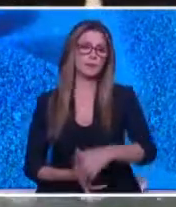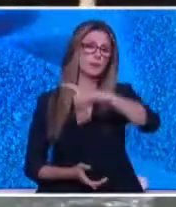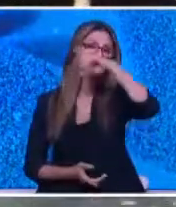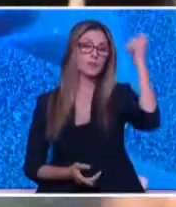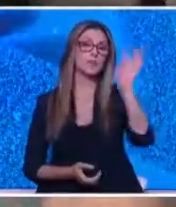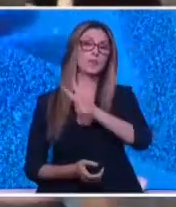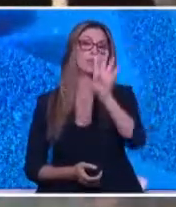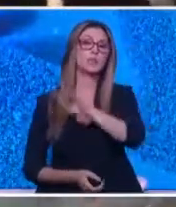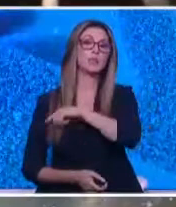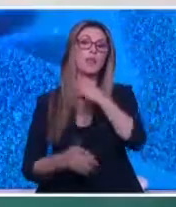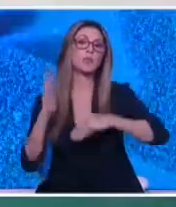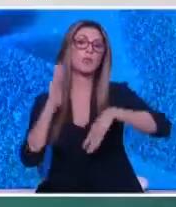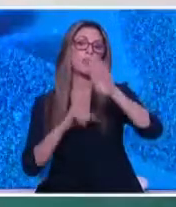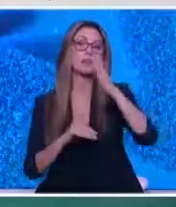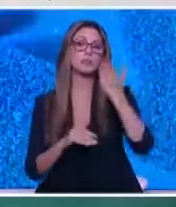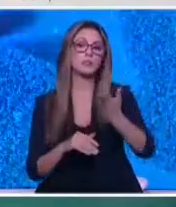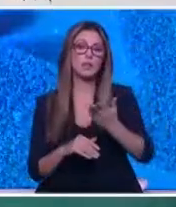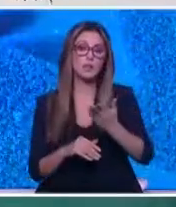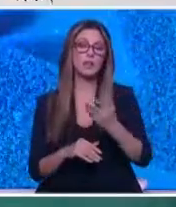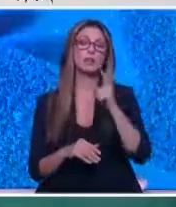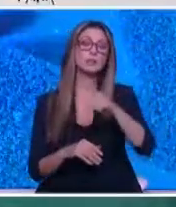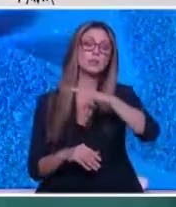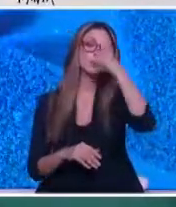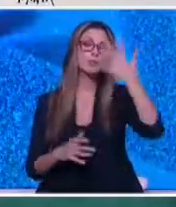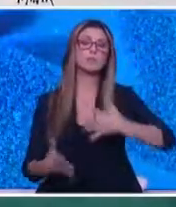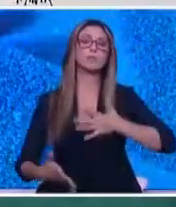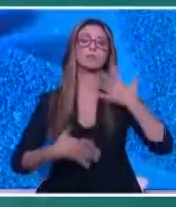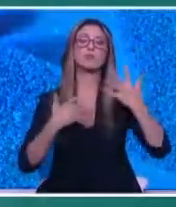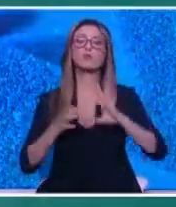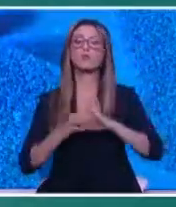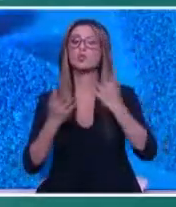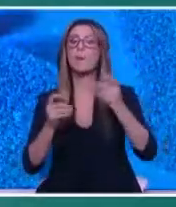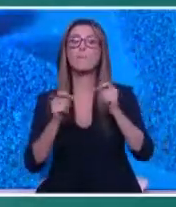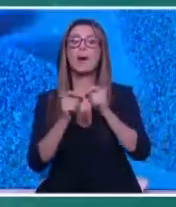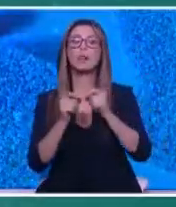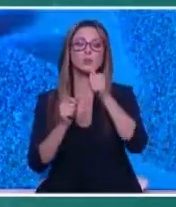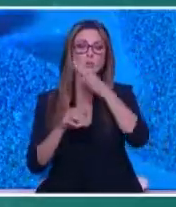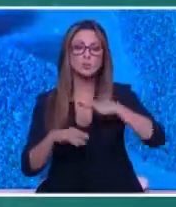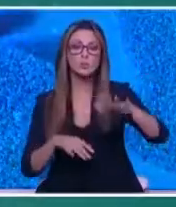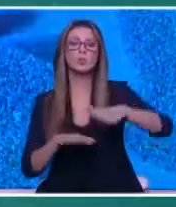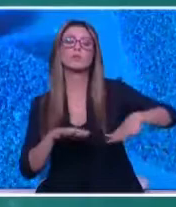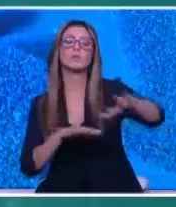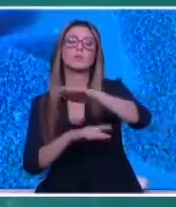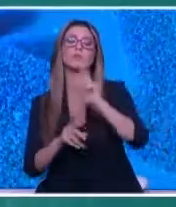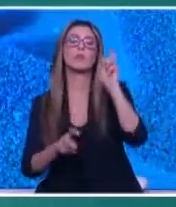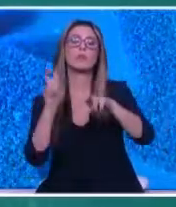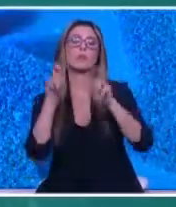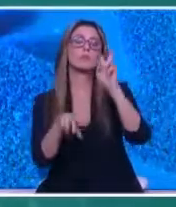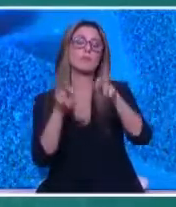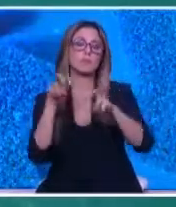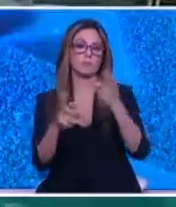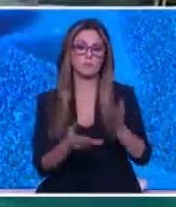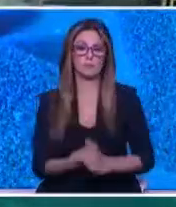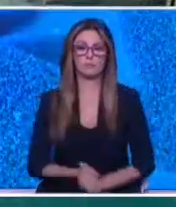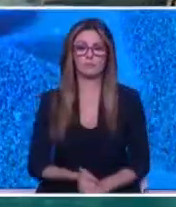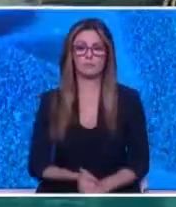Sıcaklık 40 derecenin üzerinde. Güneydoğu'da sıcaktan bunalan gençler çözümü baraj gölü, nehir veya sulama kanallarına girerek